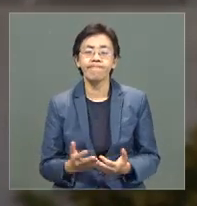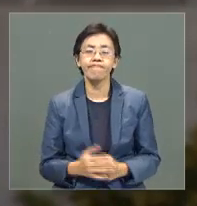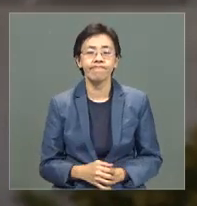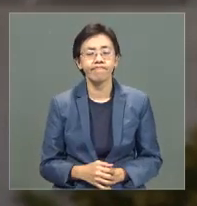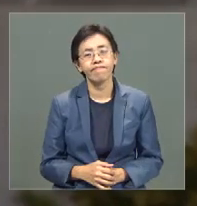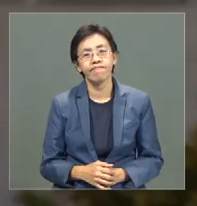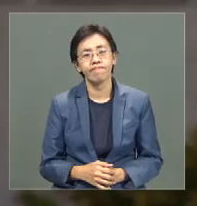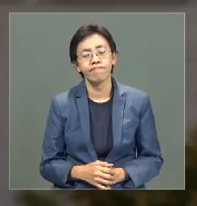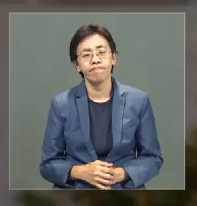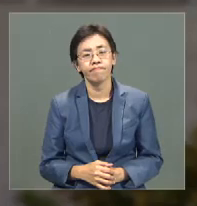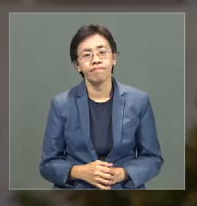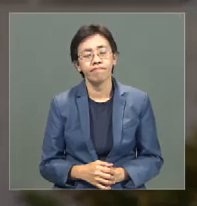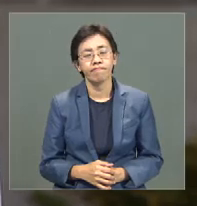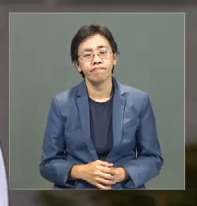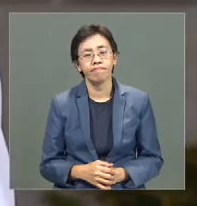ลูก